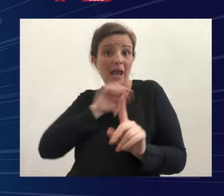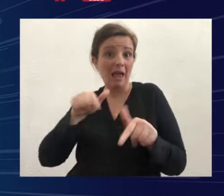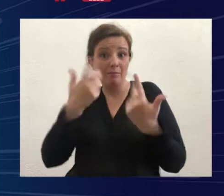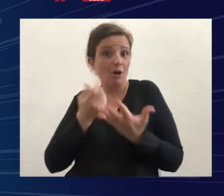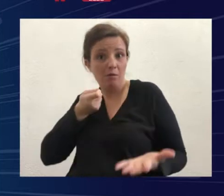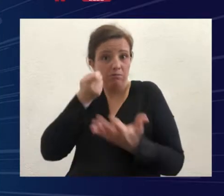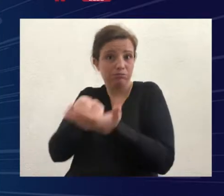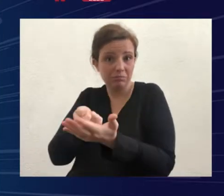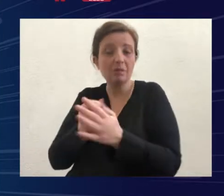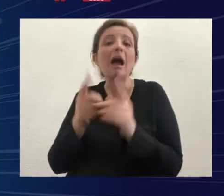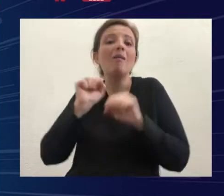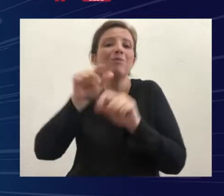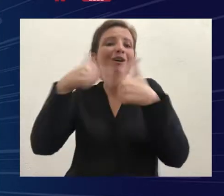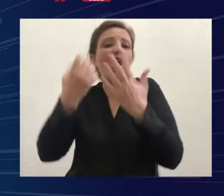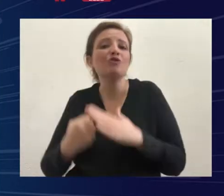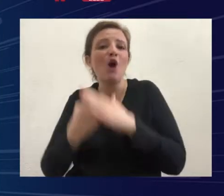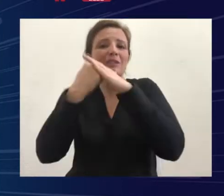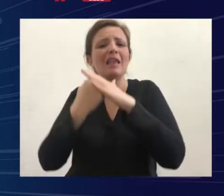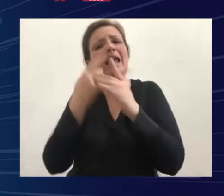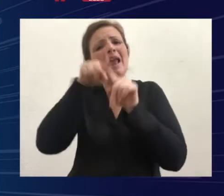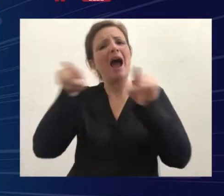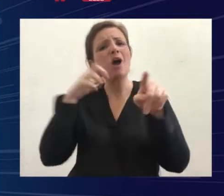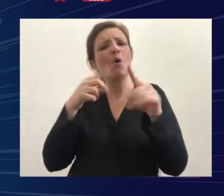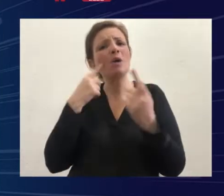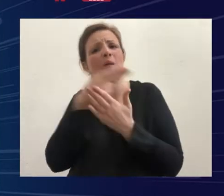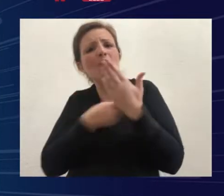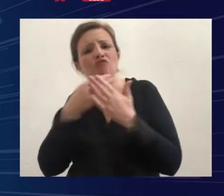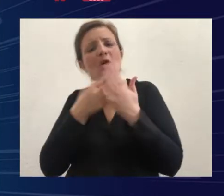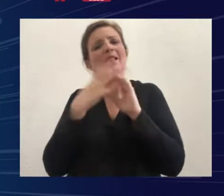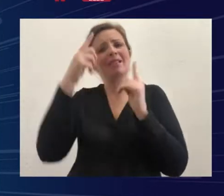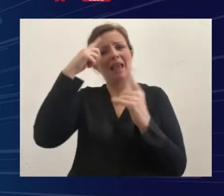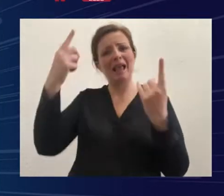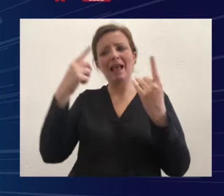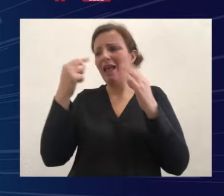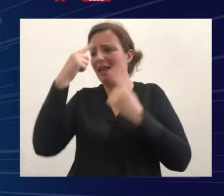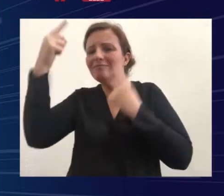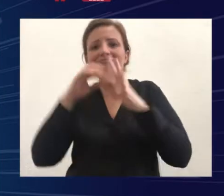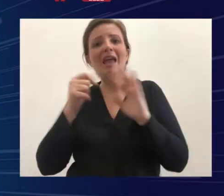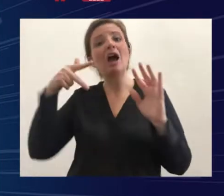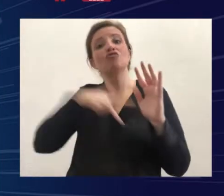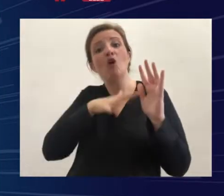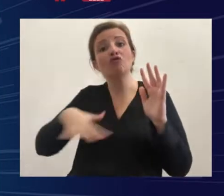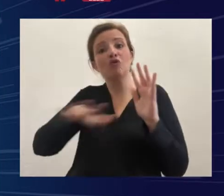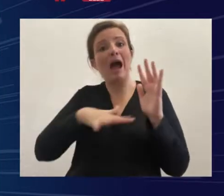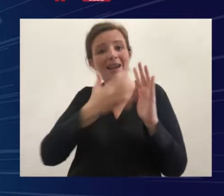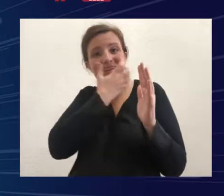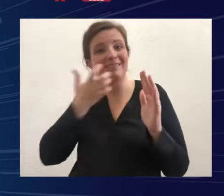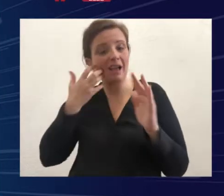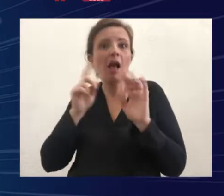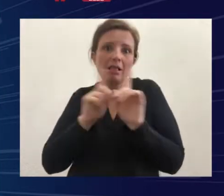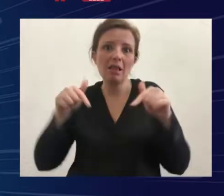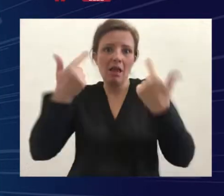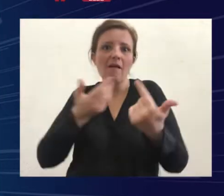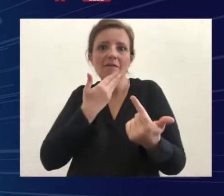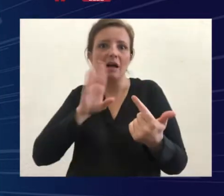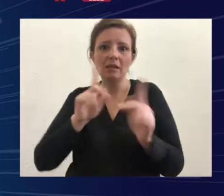premi è possibile sostenere una serie di iniziative sociali che ovviamente vanno a